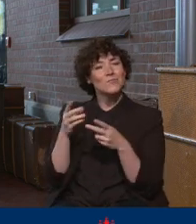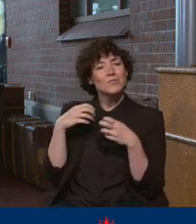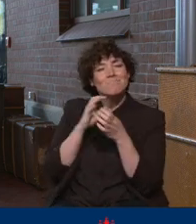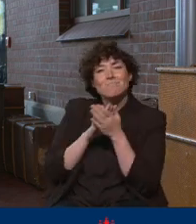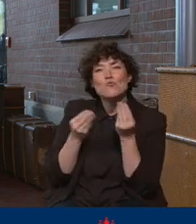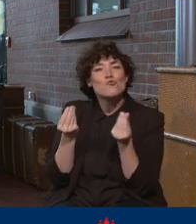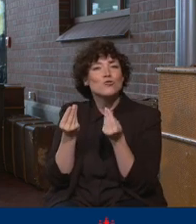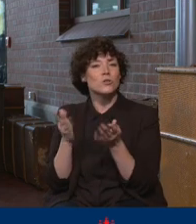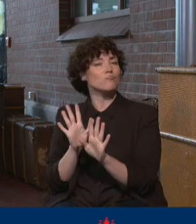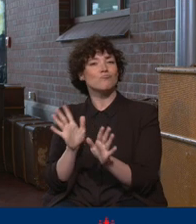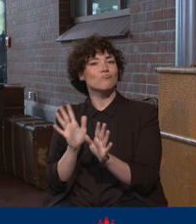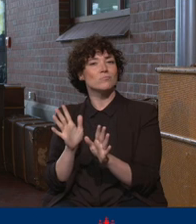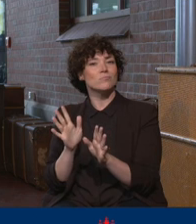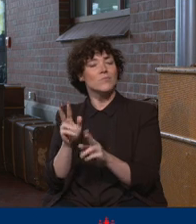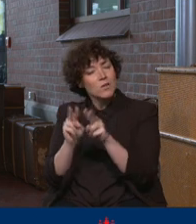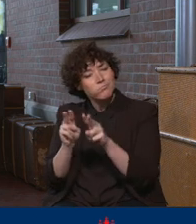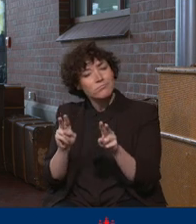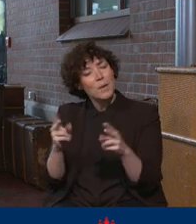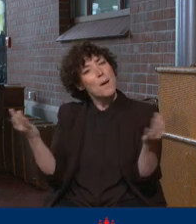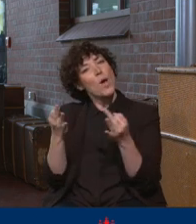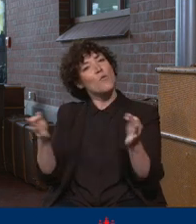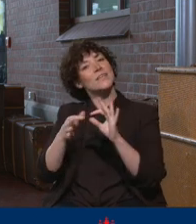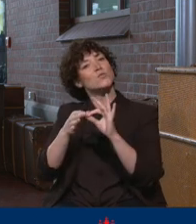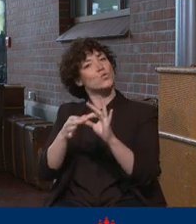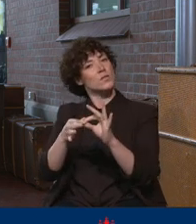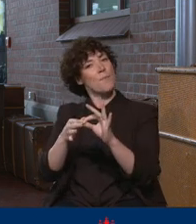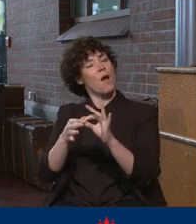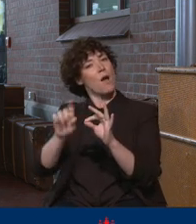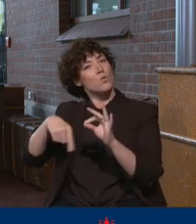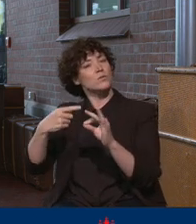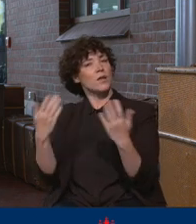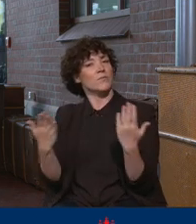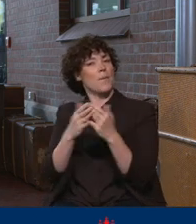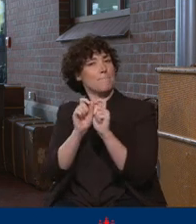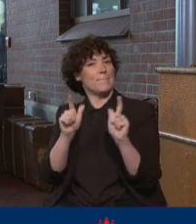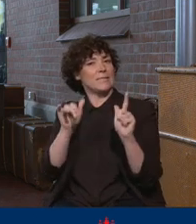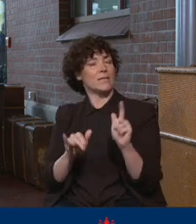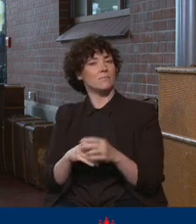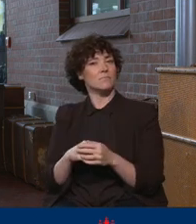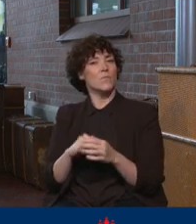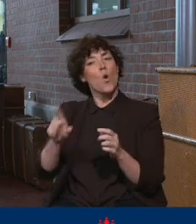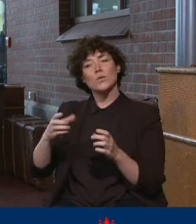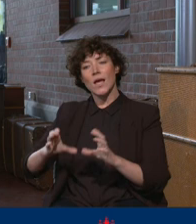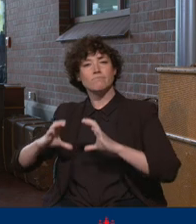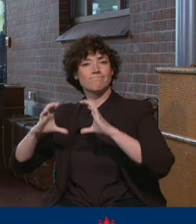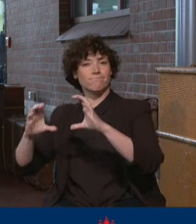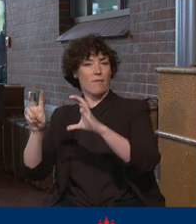zusammenhang stellen und daraus was machen und dann gibt es die vettel so als ganz starkes statement